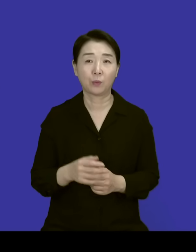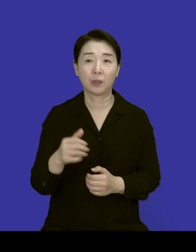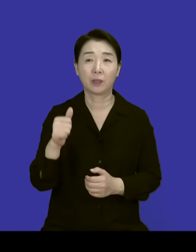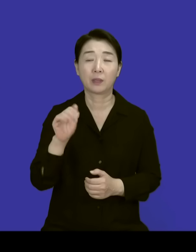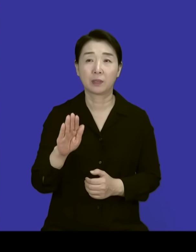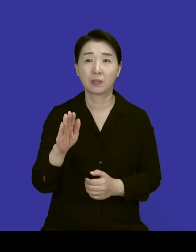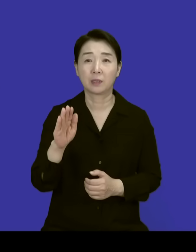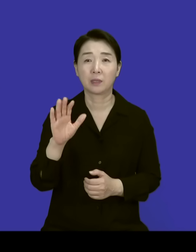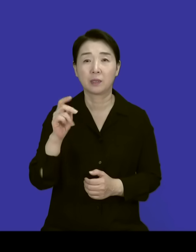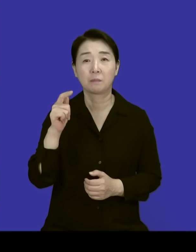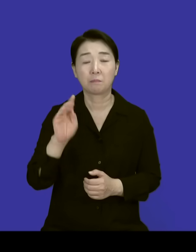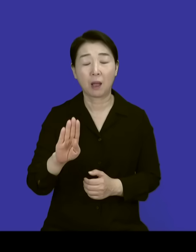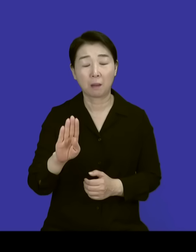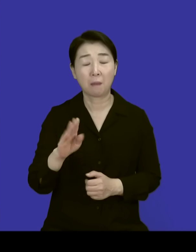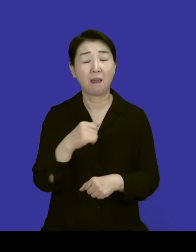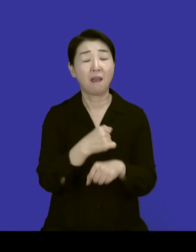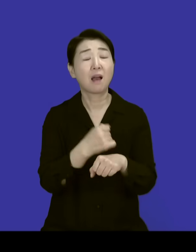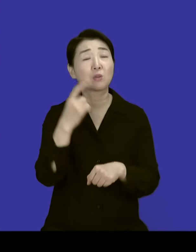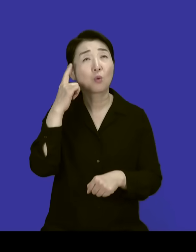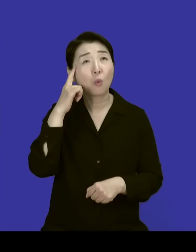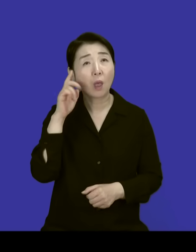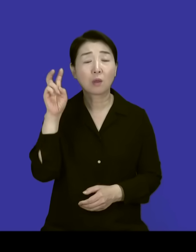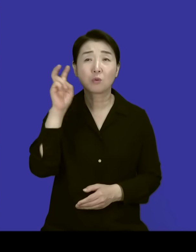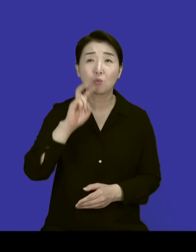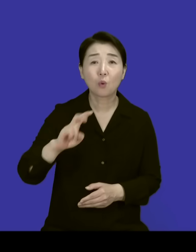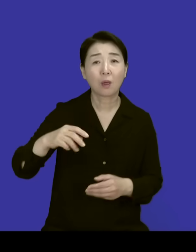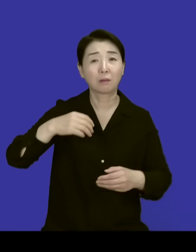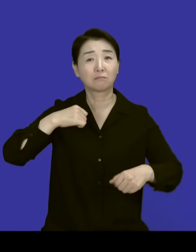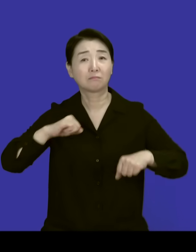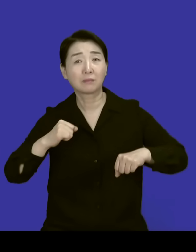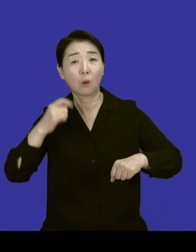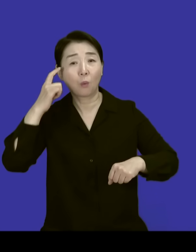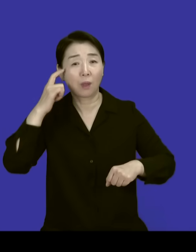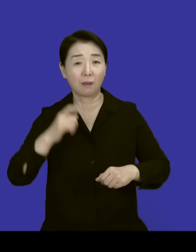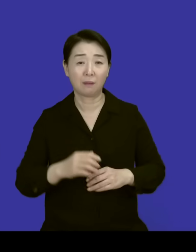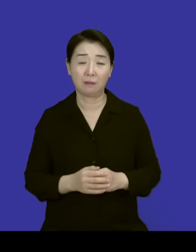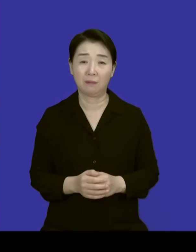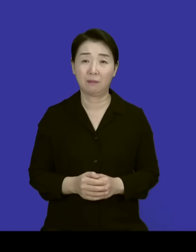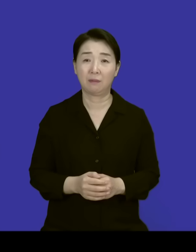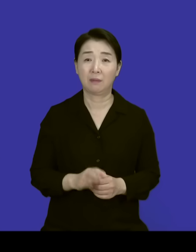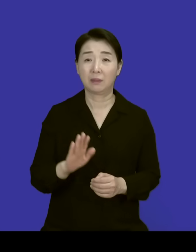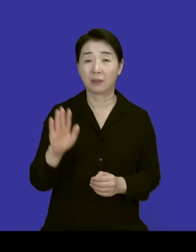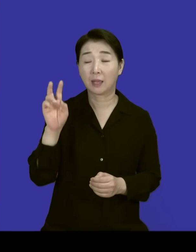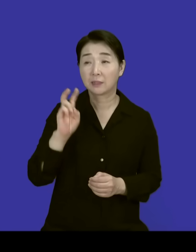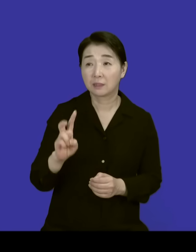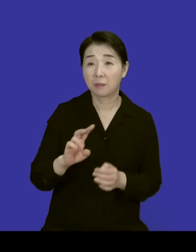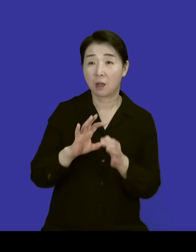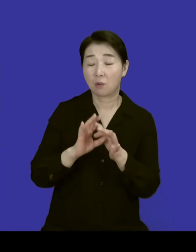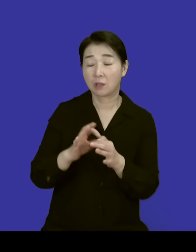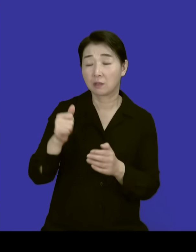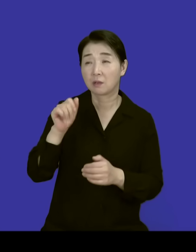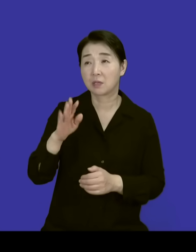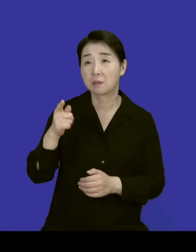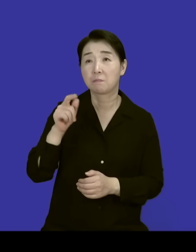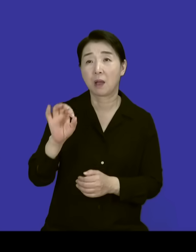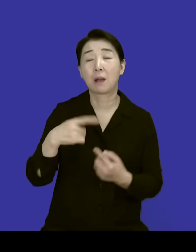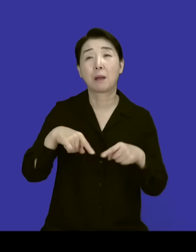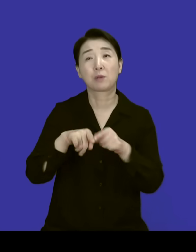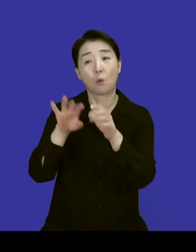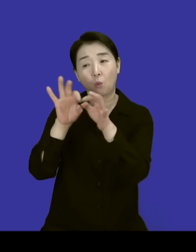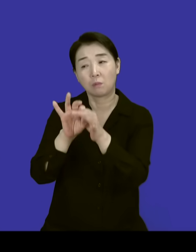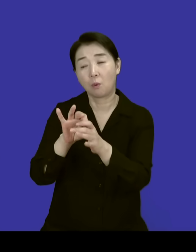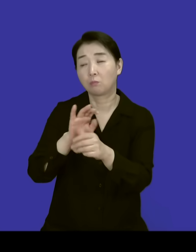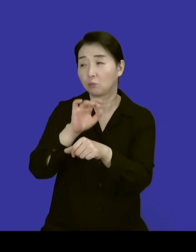자꾸 왜 이렇게 댄스곡 같은 걸 하려고 하냐고. 예. 근데 저는 이 음악이 되게 힙합이랑 섞이면 되게 잘 될 것 같아서